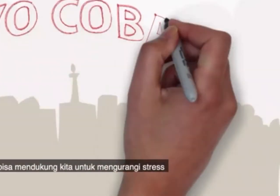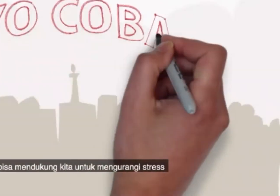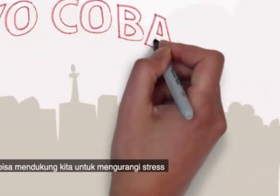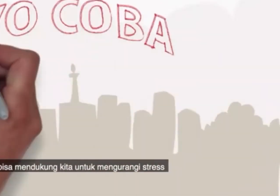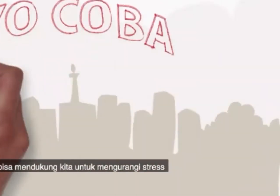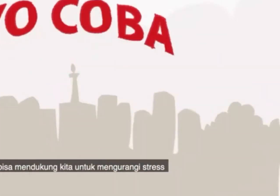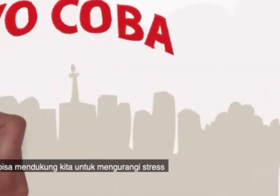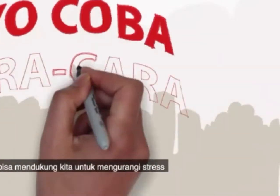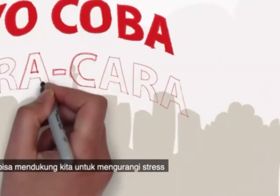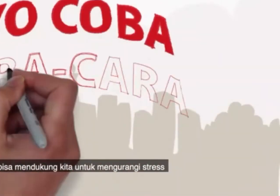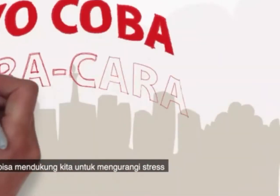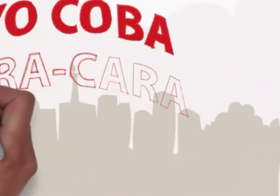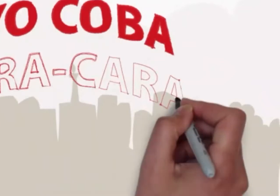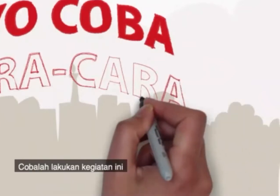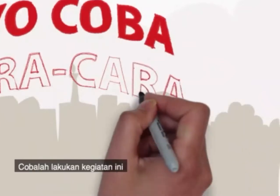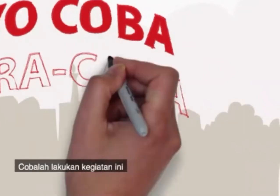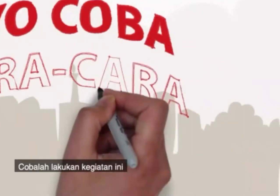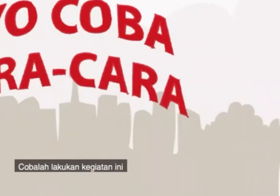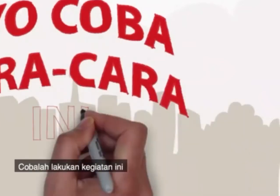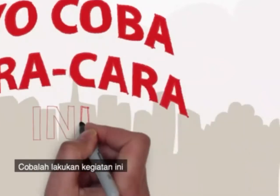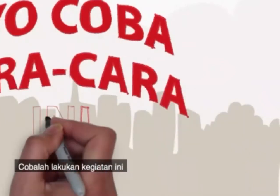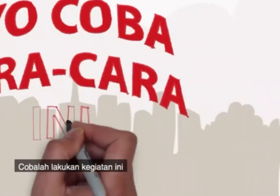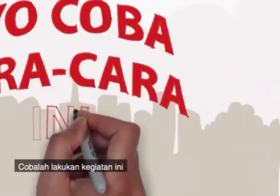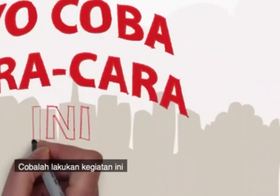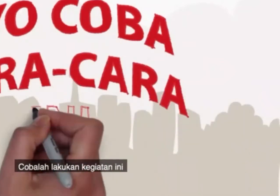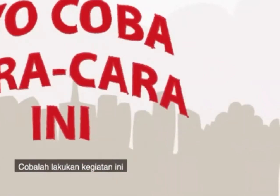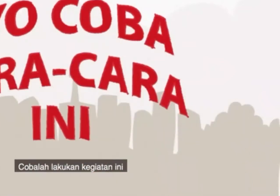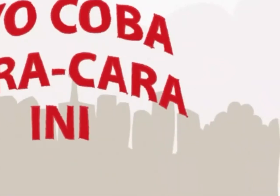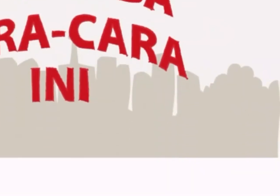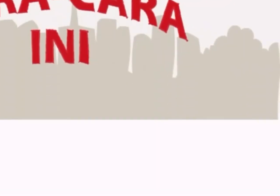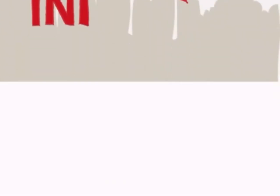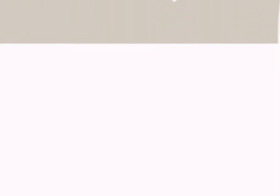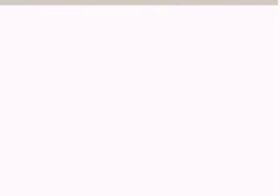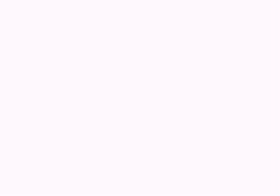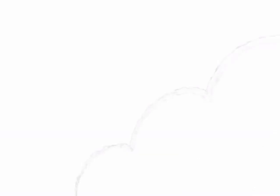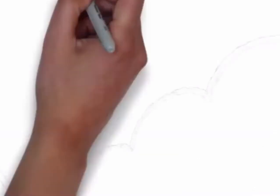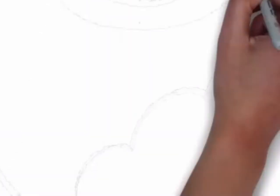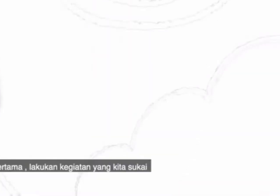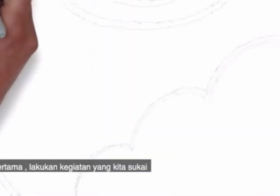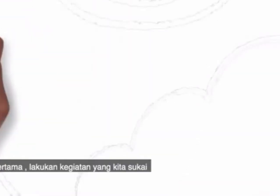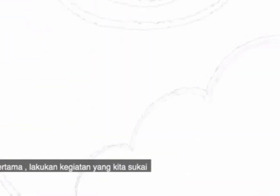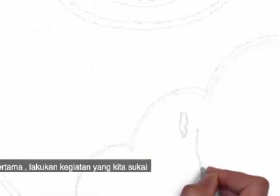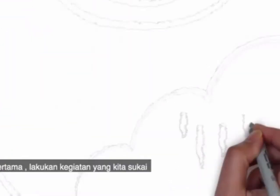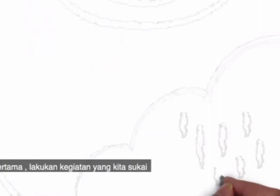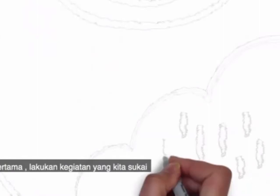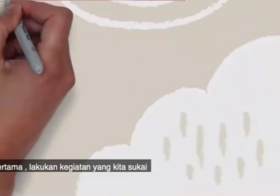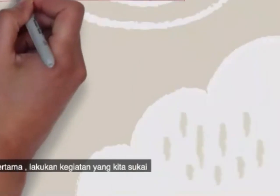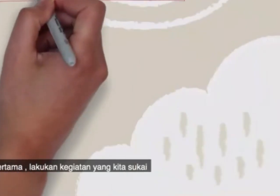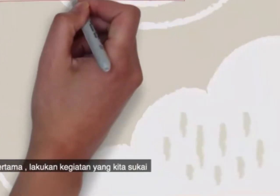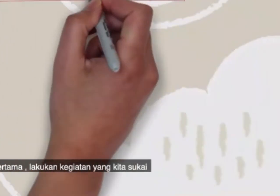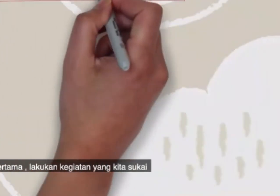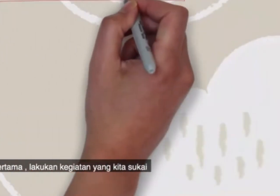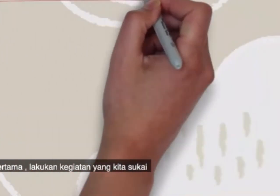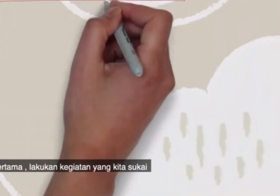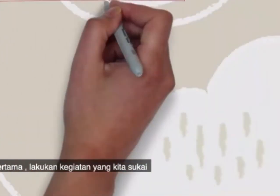bisa mendukung kita untuk mengurangi stres. Cobalah lakukan kegiatan ini. Pertama,